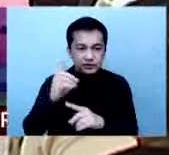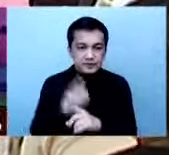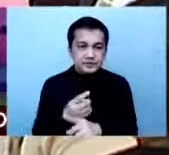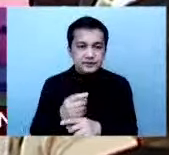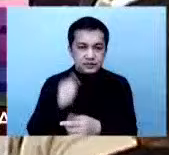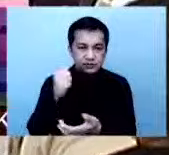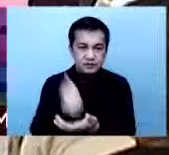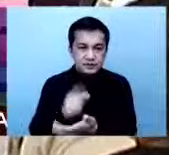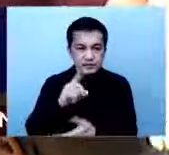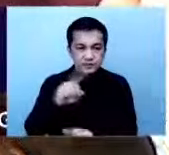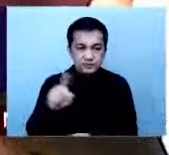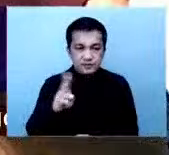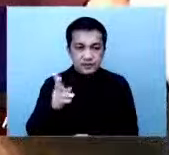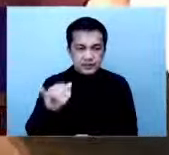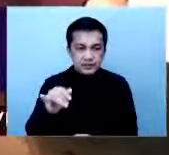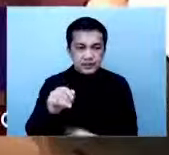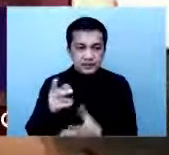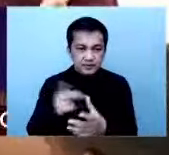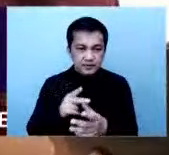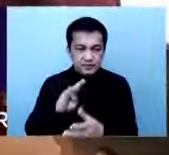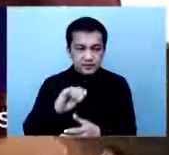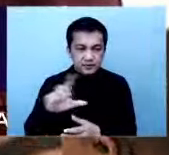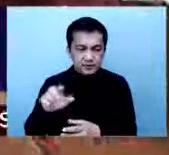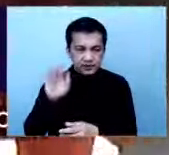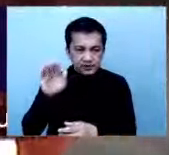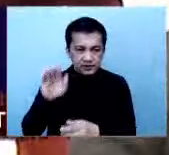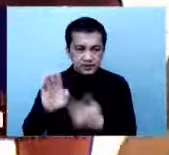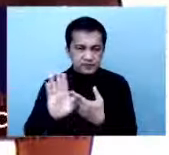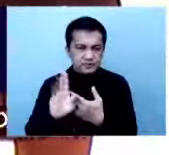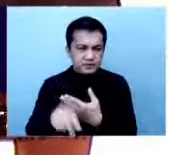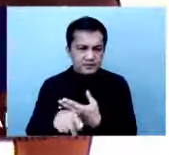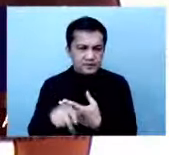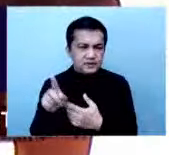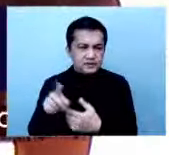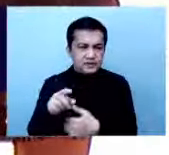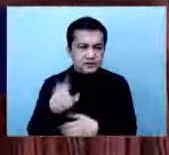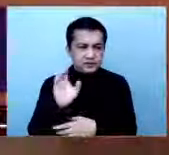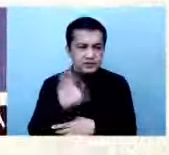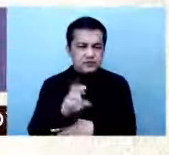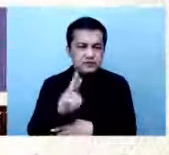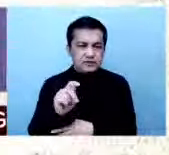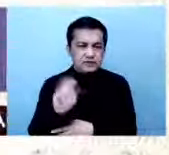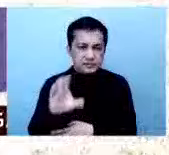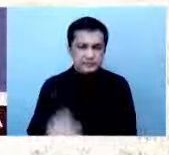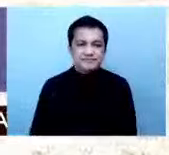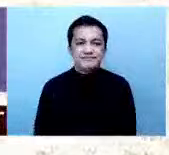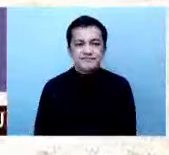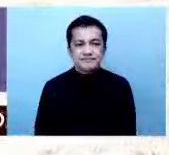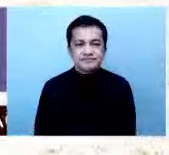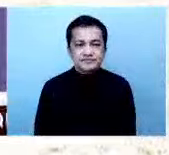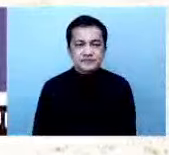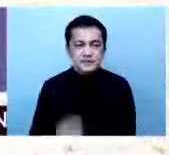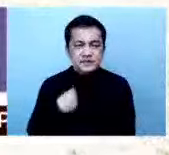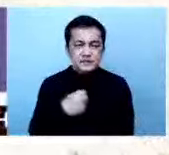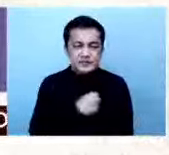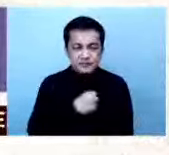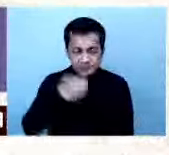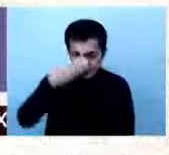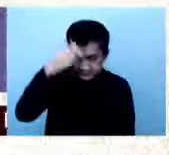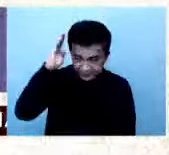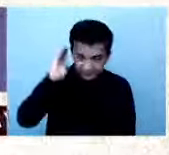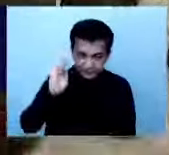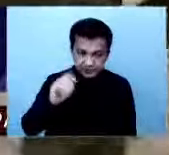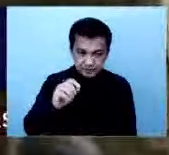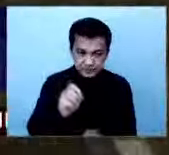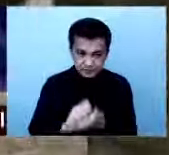na isa sa sa priority bills nila ang panukalang pagbabalik ng mandatory rotc si senator Bato Dea Rosa na siyang Mi akda ng